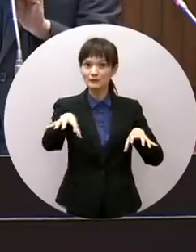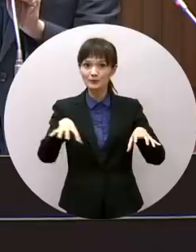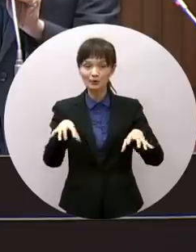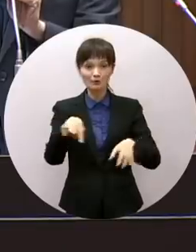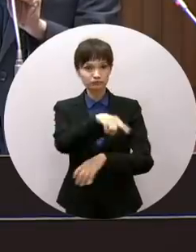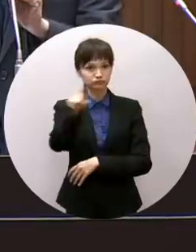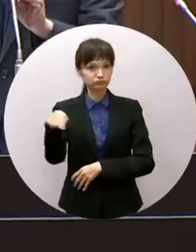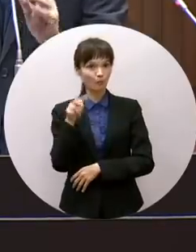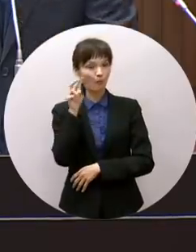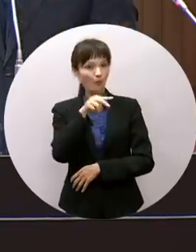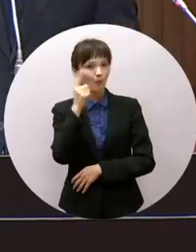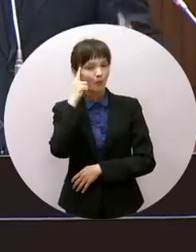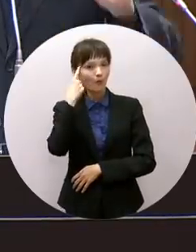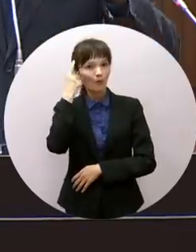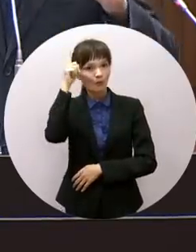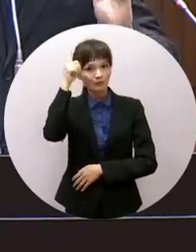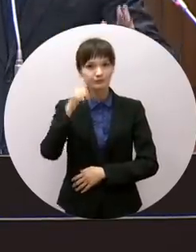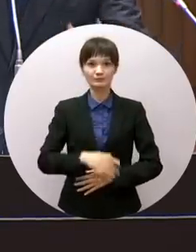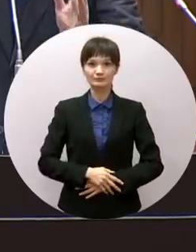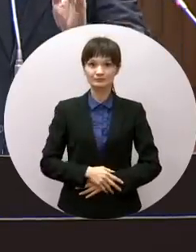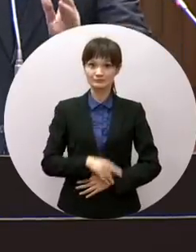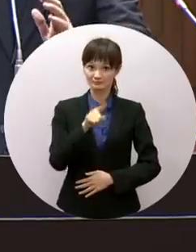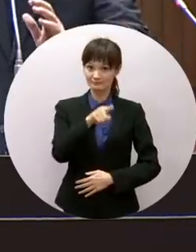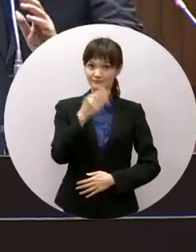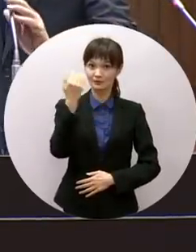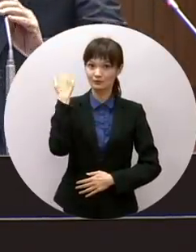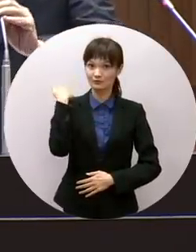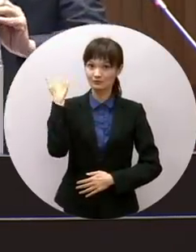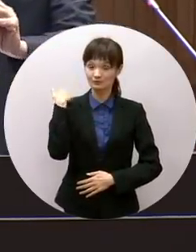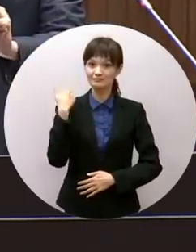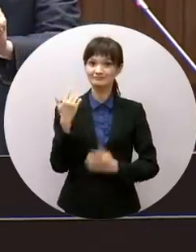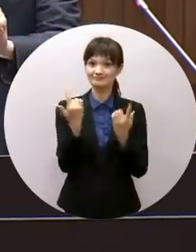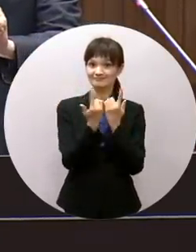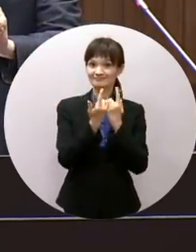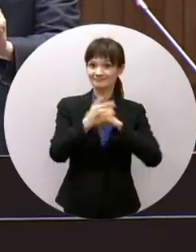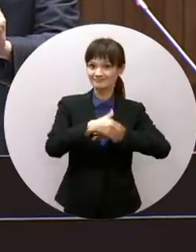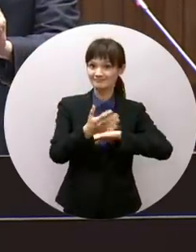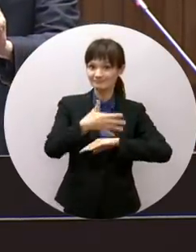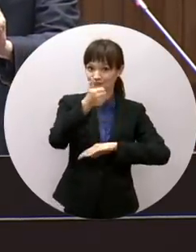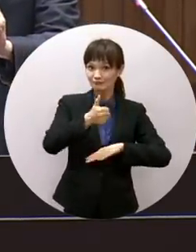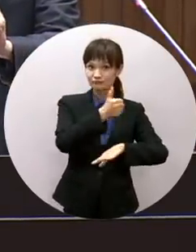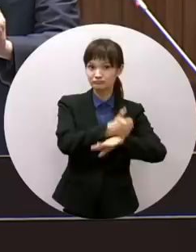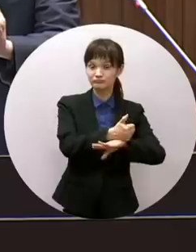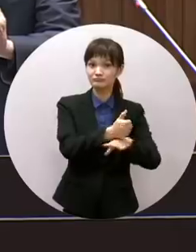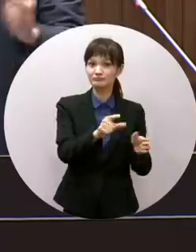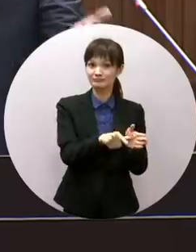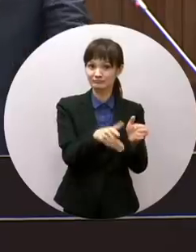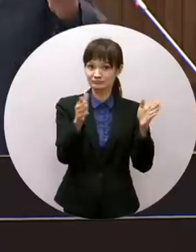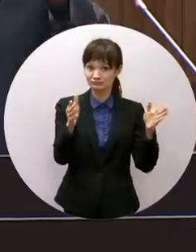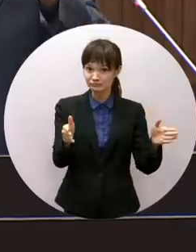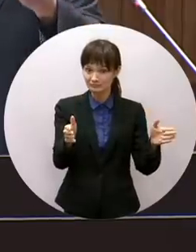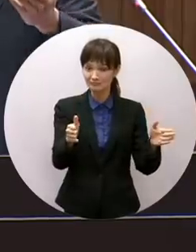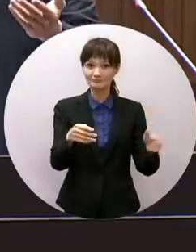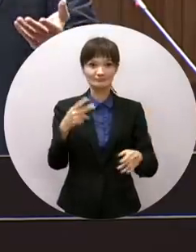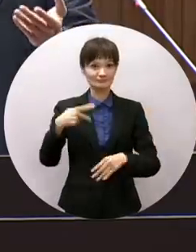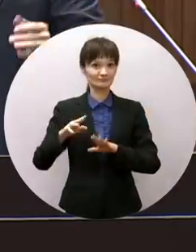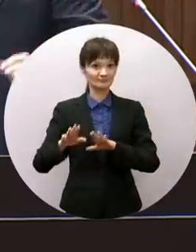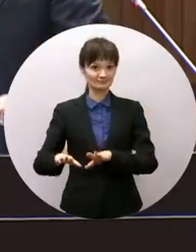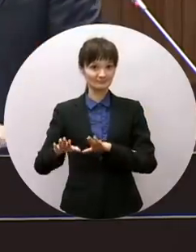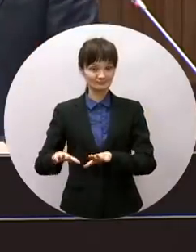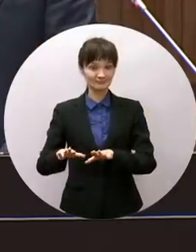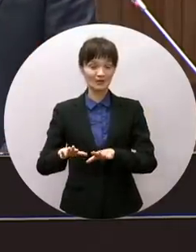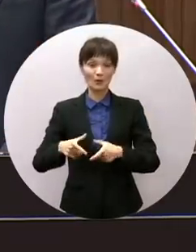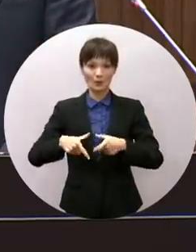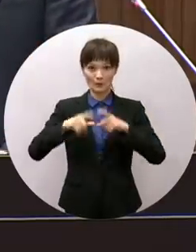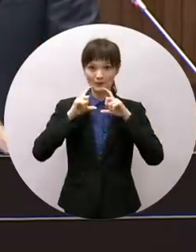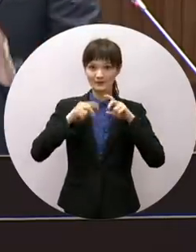挺怀念的啦吼。所以在你过去担任台北县长的那一段吼。那以及现在又回来当